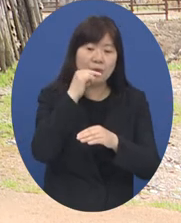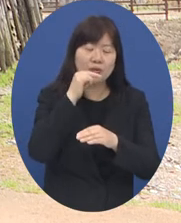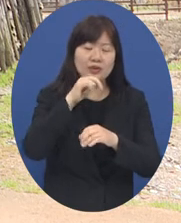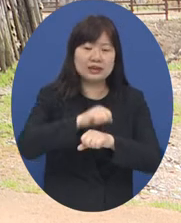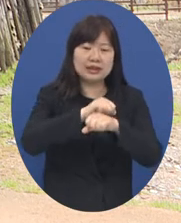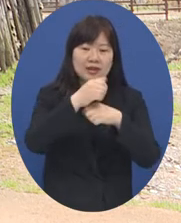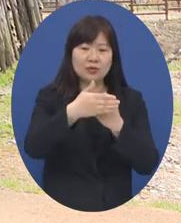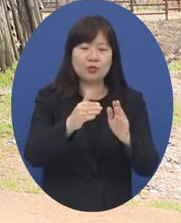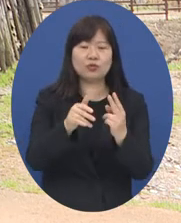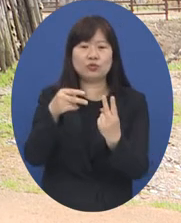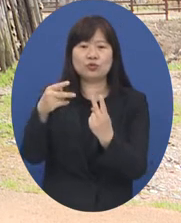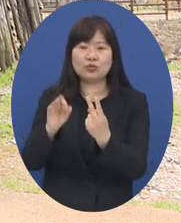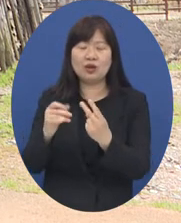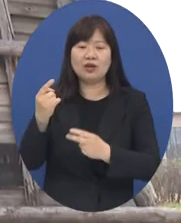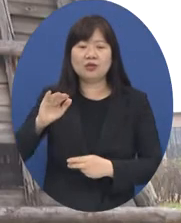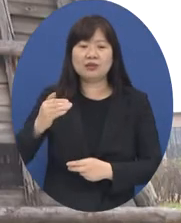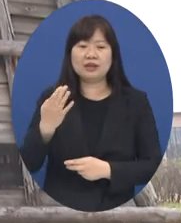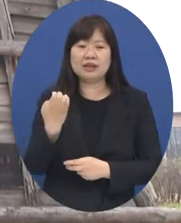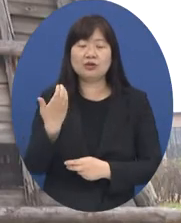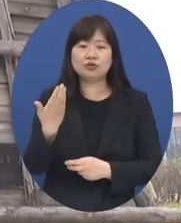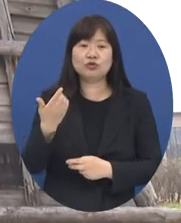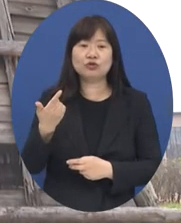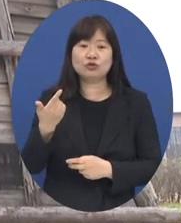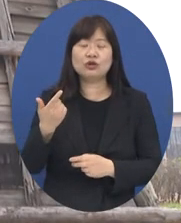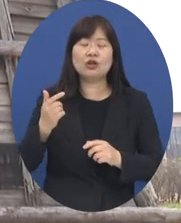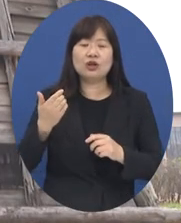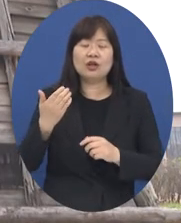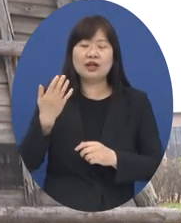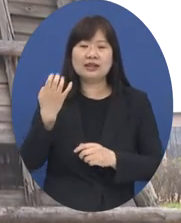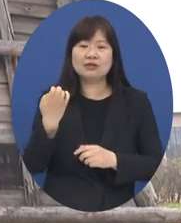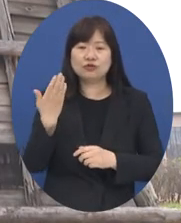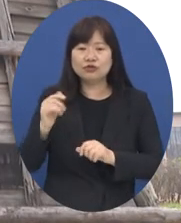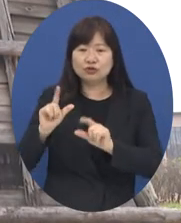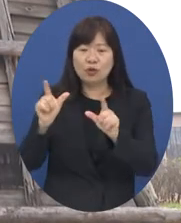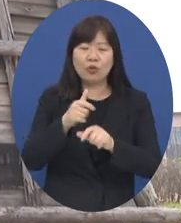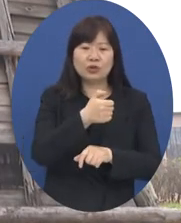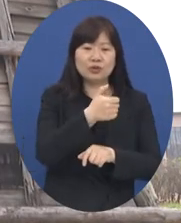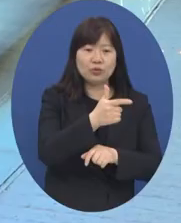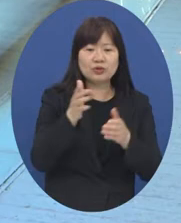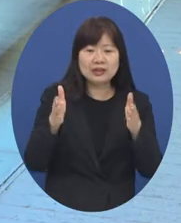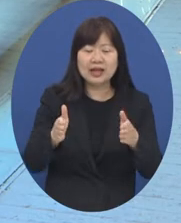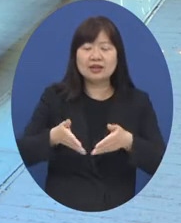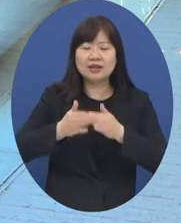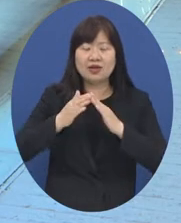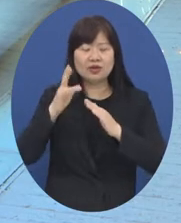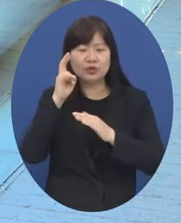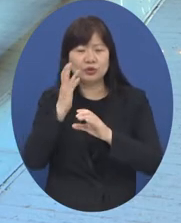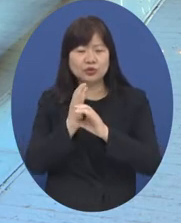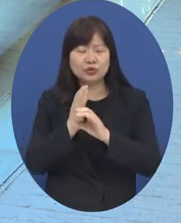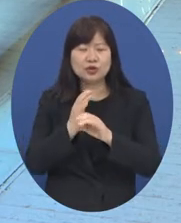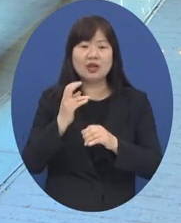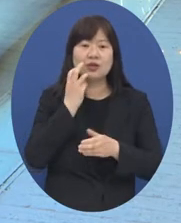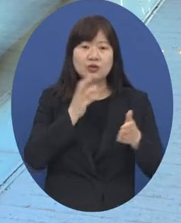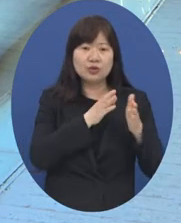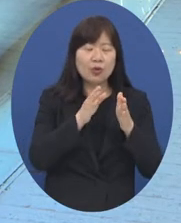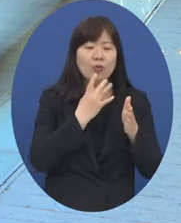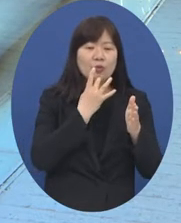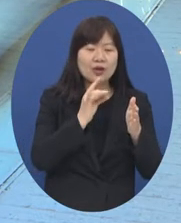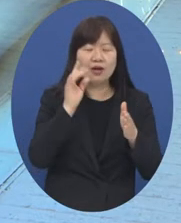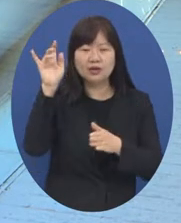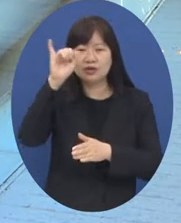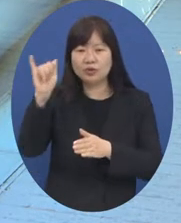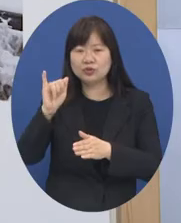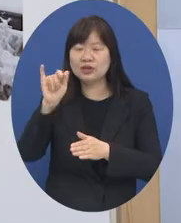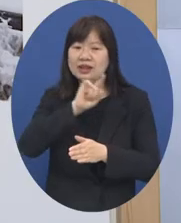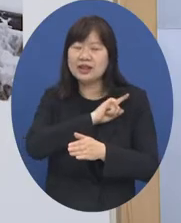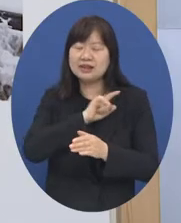동. 1949년에서 55년 사이 지어진 것으로 추정되는데, 경기도는 물론 전국적으로 봤을 때도 가장